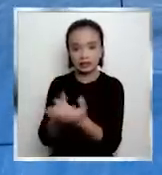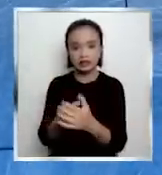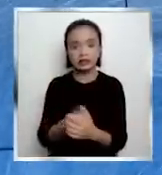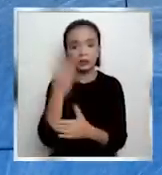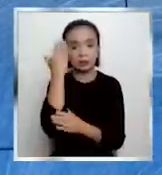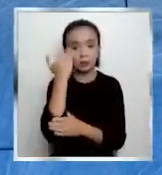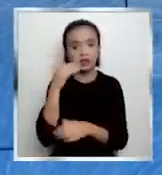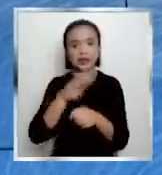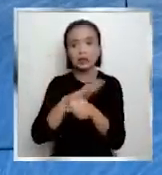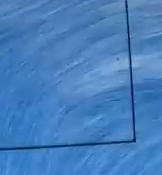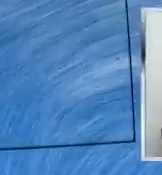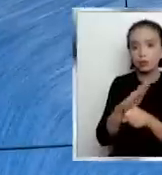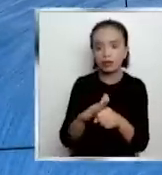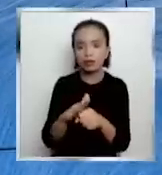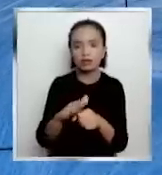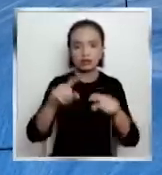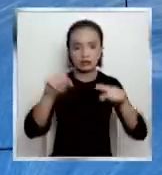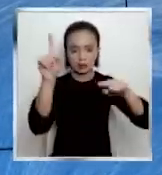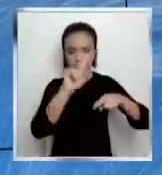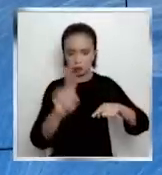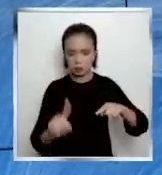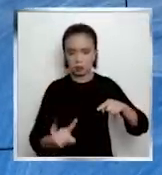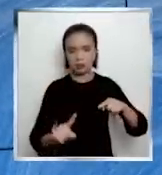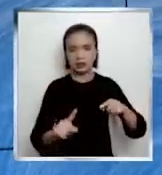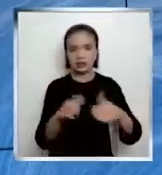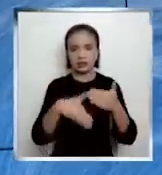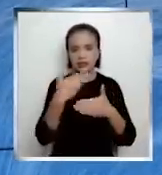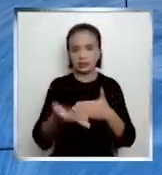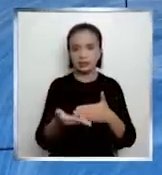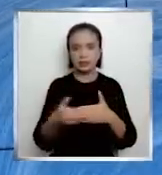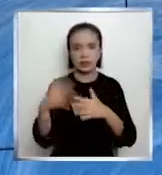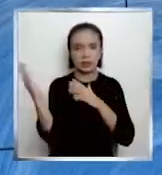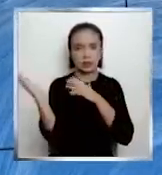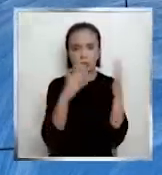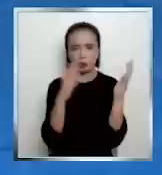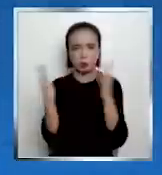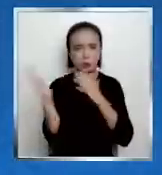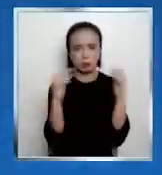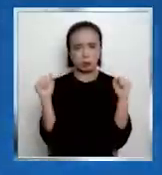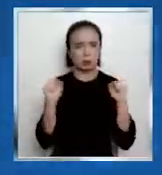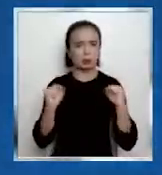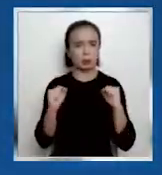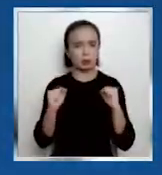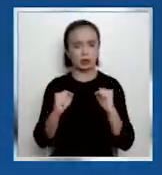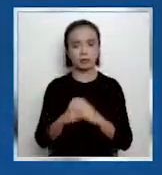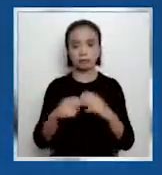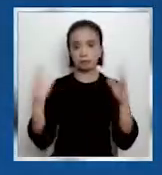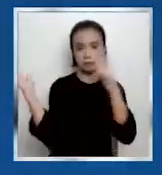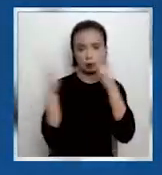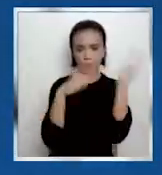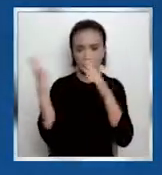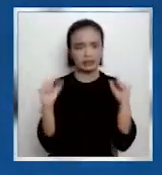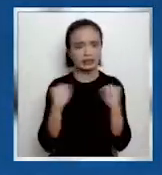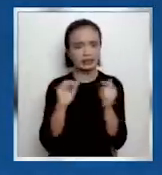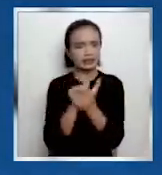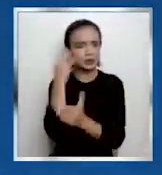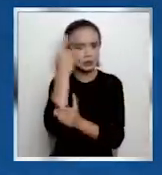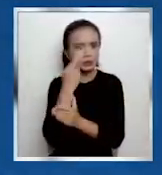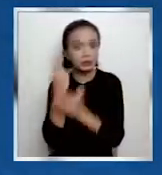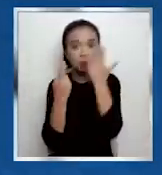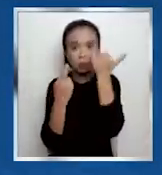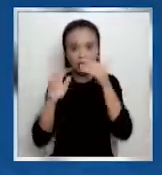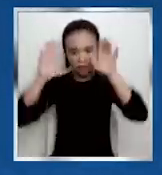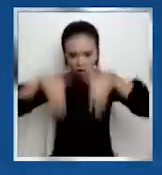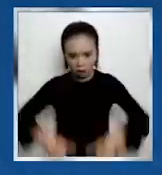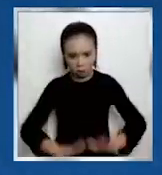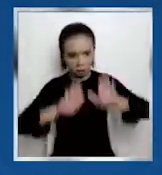localized thunderstorms at northeast monsoon o hanging amihan. Hanging amihan din ang dahilan kung bakit maalon at delikado pa